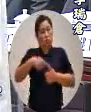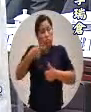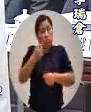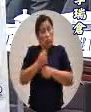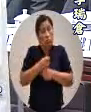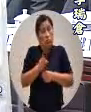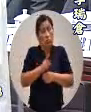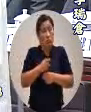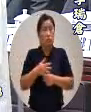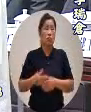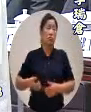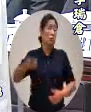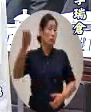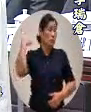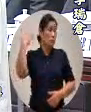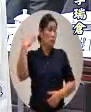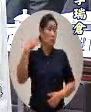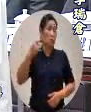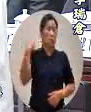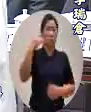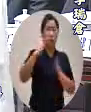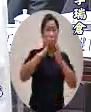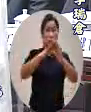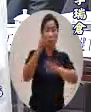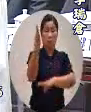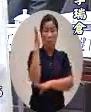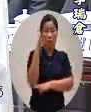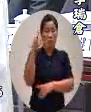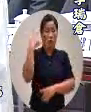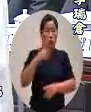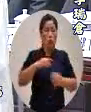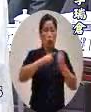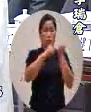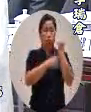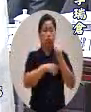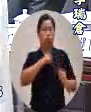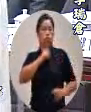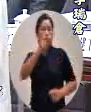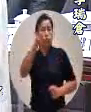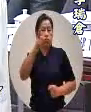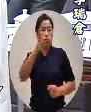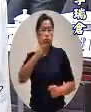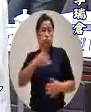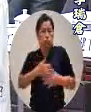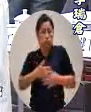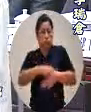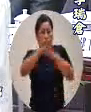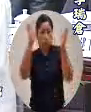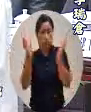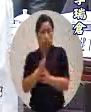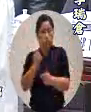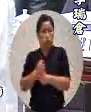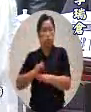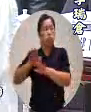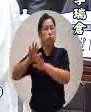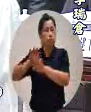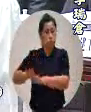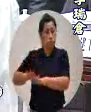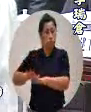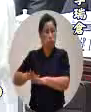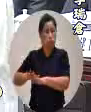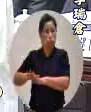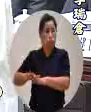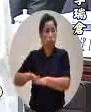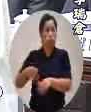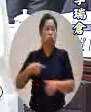過去跟市政府的訴訟或者正在訴訟中的所有這個動作的停止這個已經我政治新聞